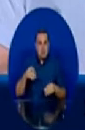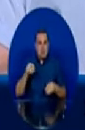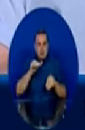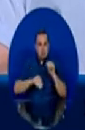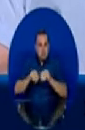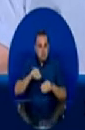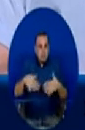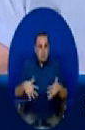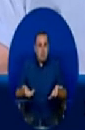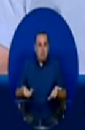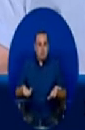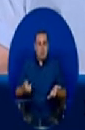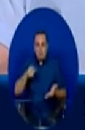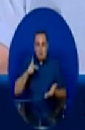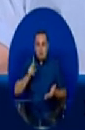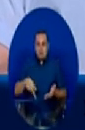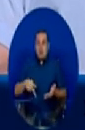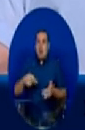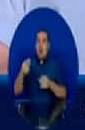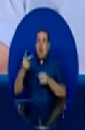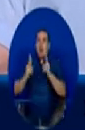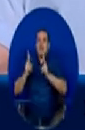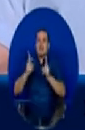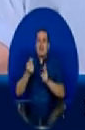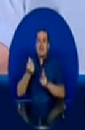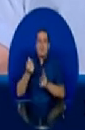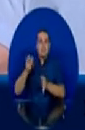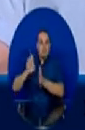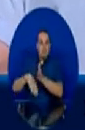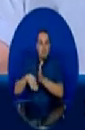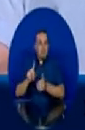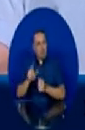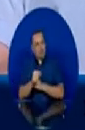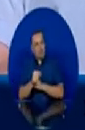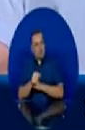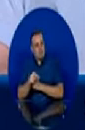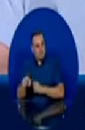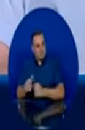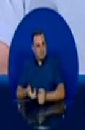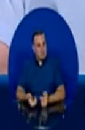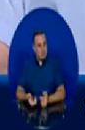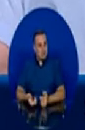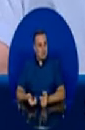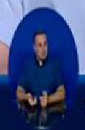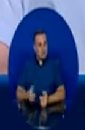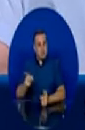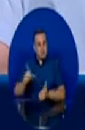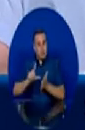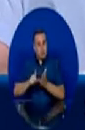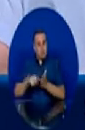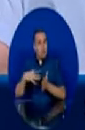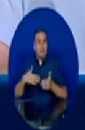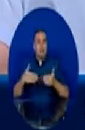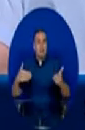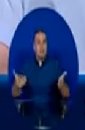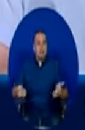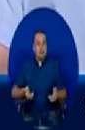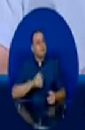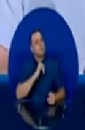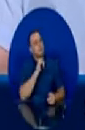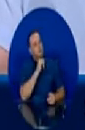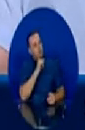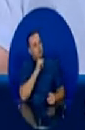עושה נפלאות, אפשר להעביר כסף יותר בזול וכו'. זאת אומרת, לא צריכים לזלזל בכל הנושא. זו טכנולוגיה מתקדמת מאוד. אז כן,